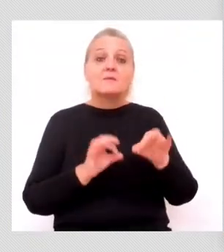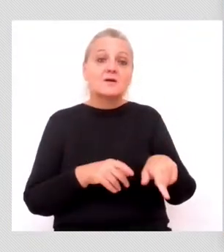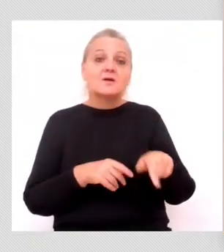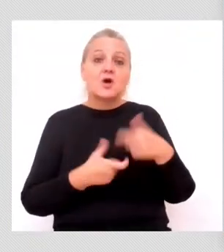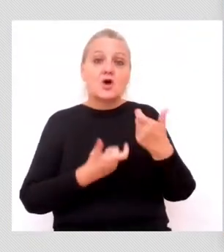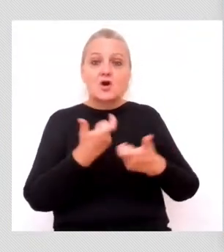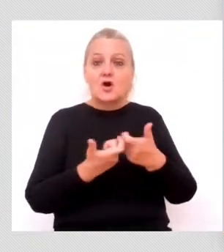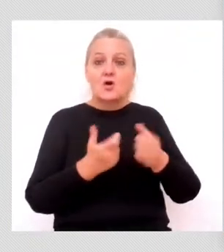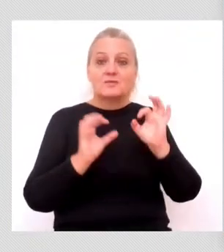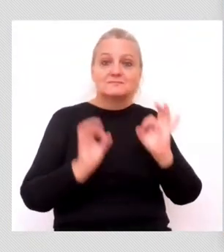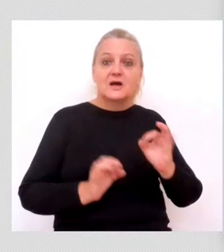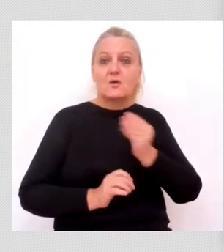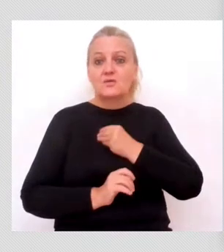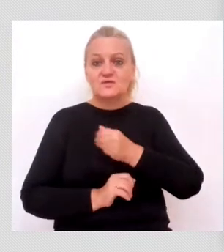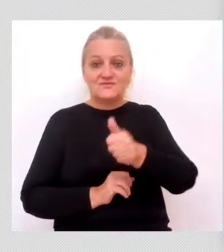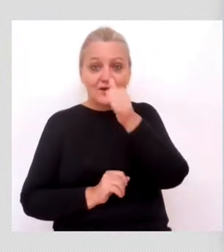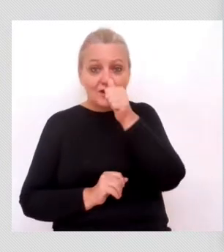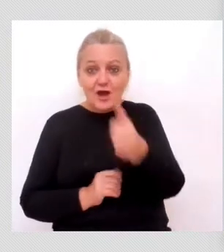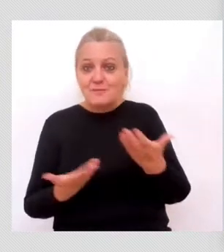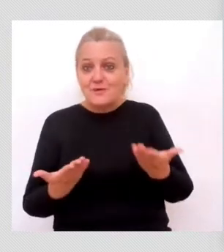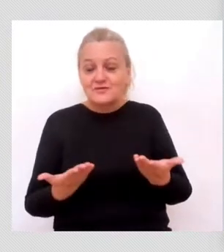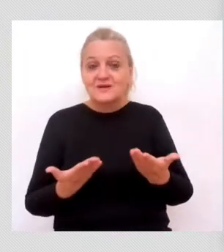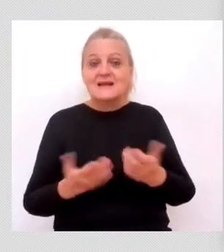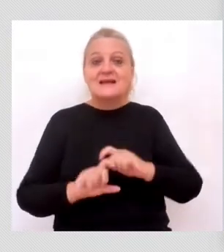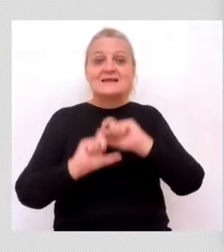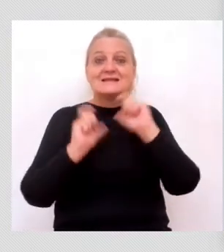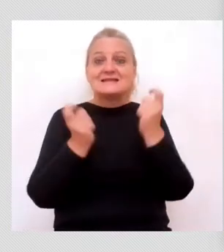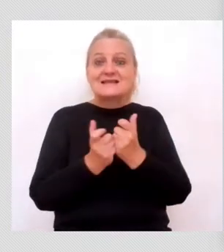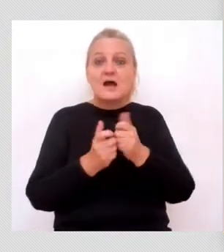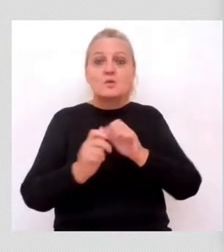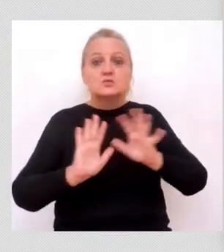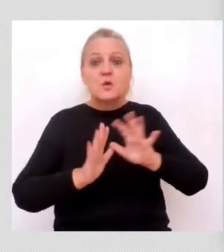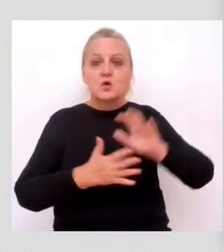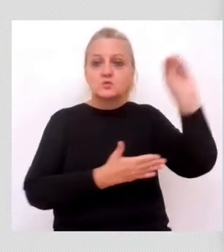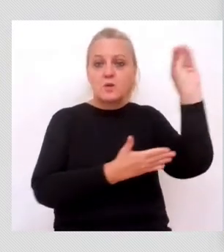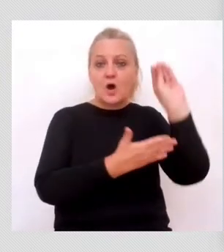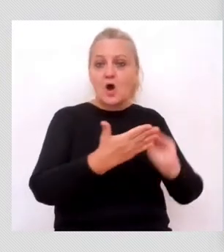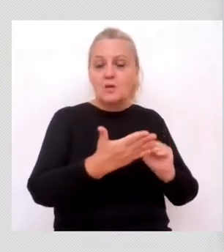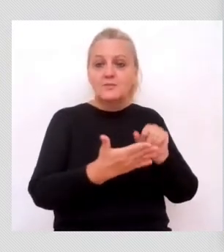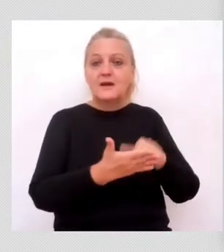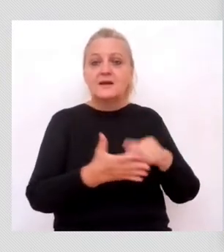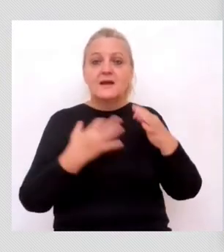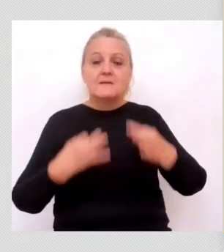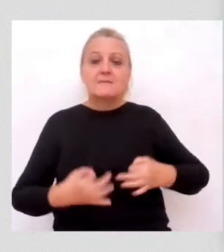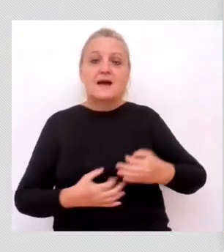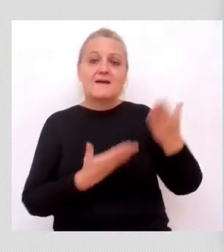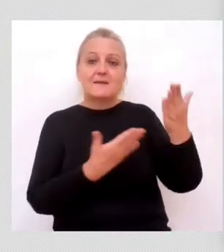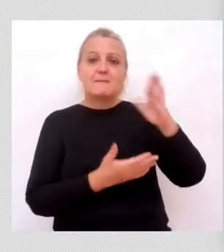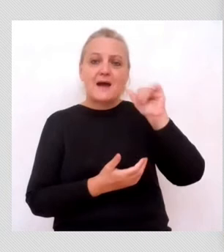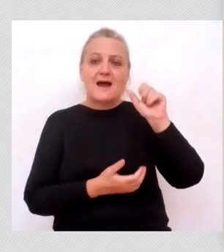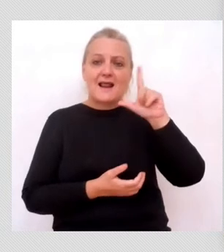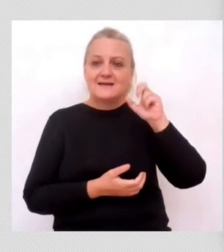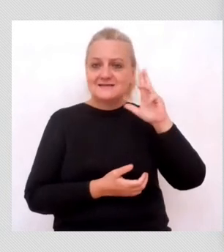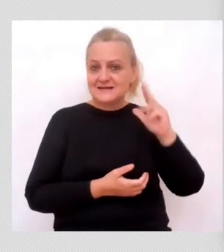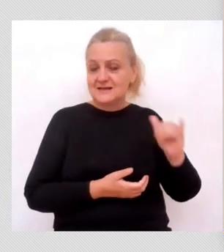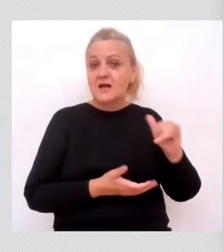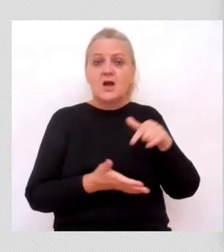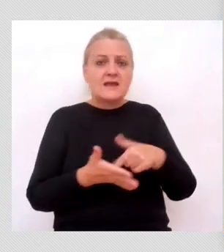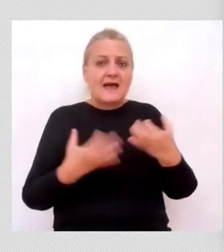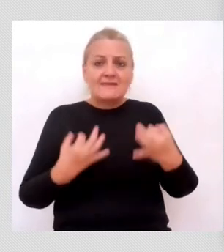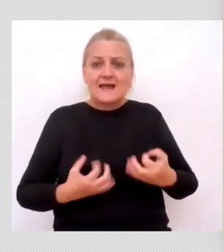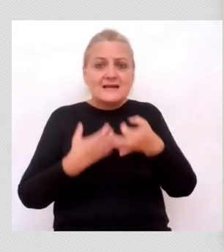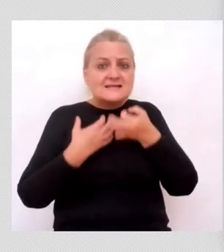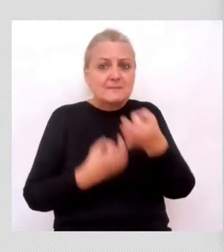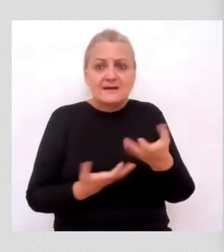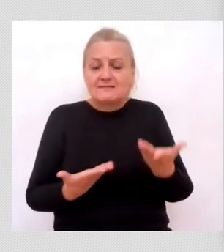w sposób uczciwy, ponieważ jest cały ten mechanizm opisany przez pana Weleckiego. I ja mam takie pytanie, czy